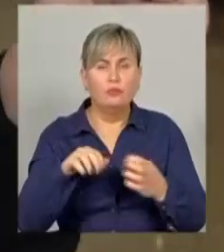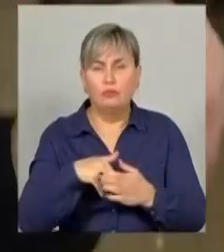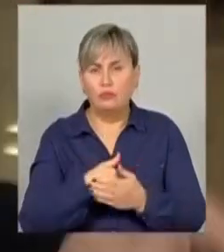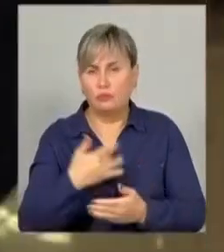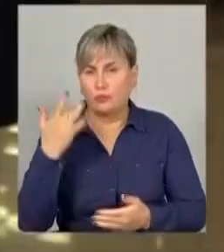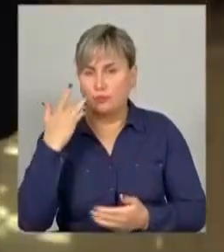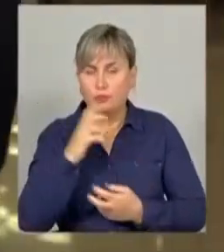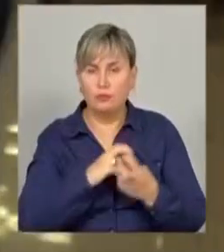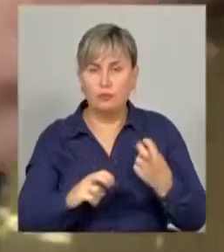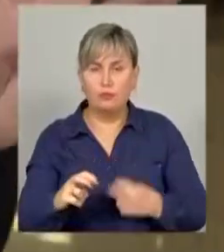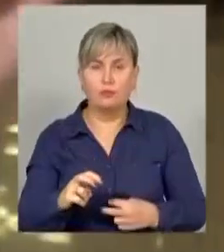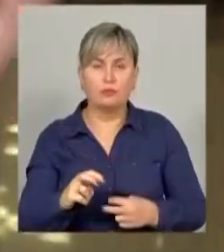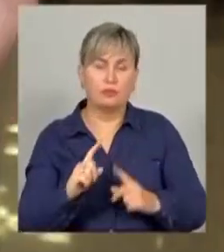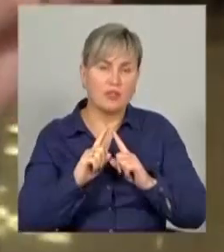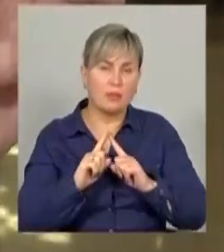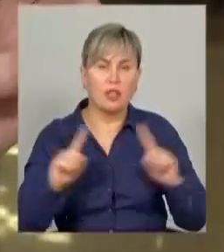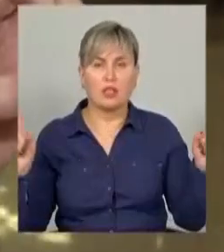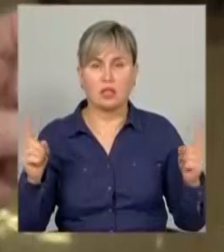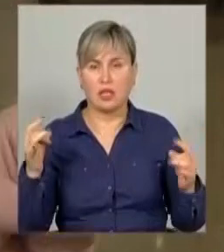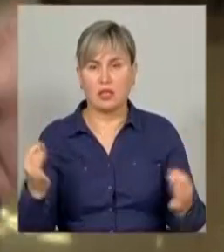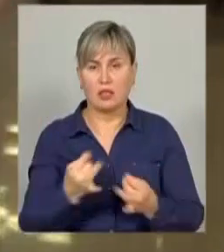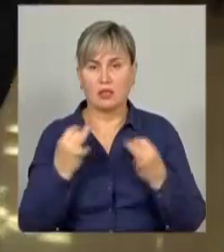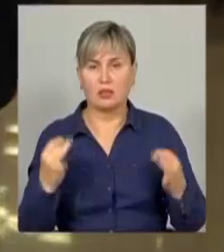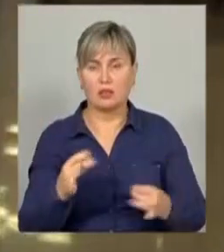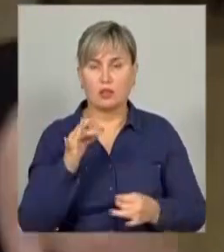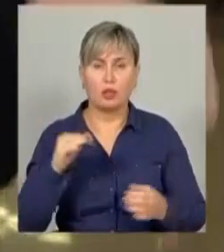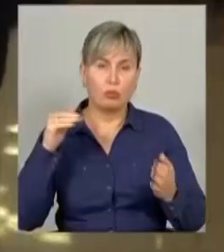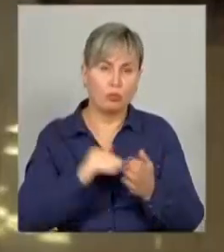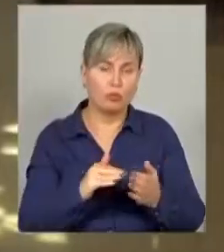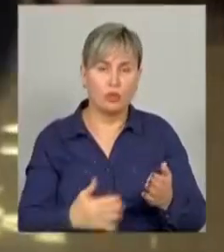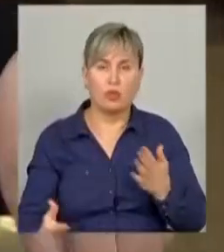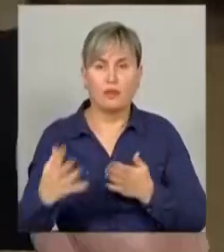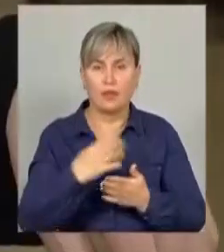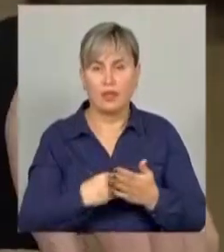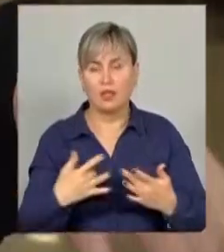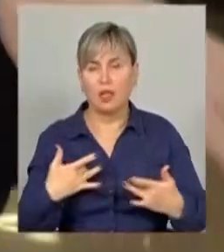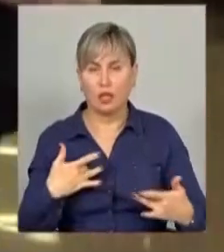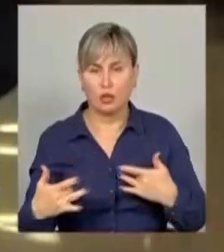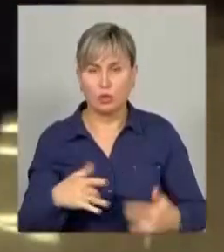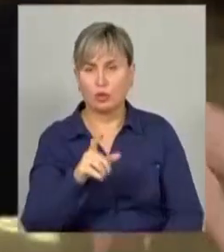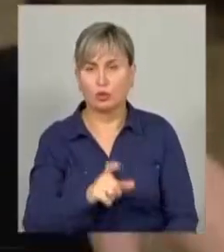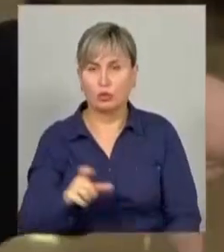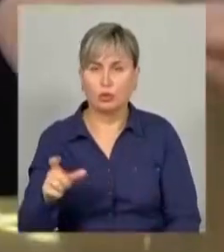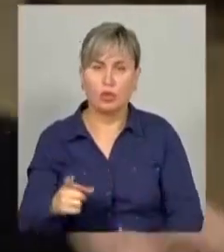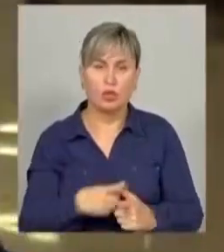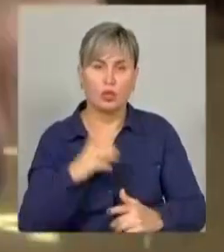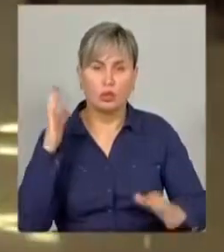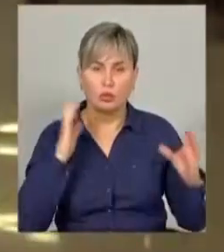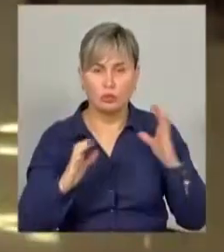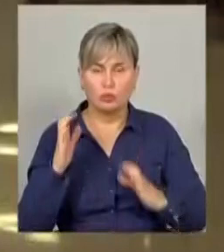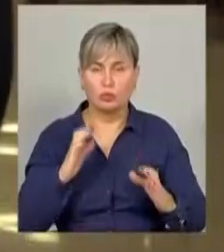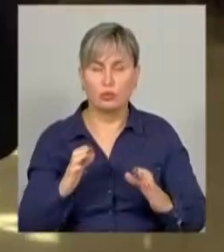искал новые именно парадоксально искал и побуждал нас актеров или студентов